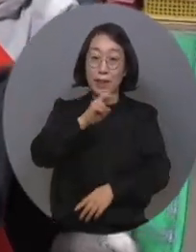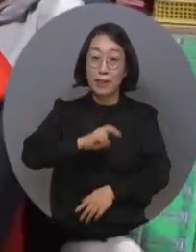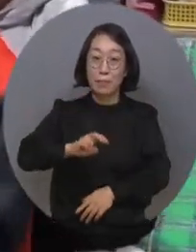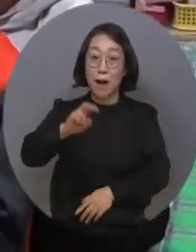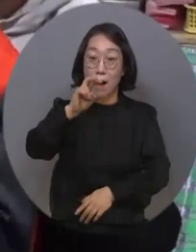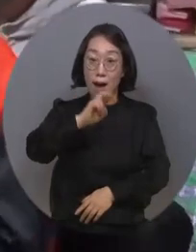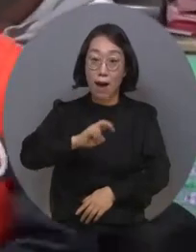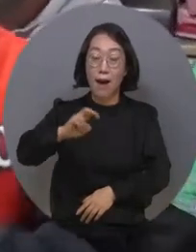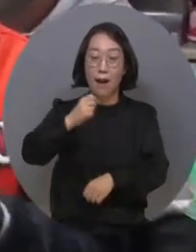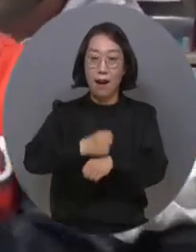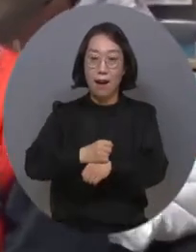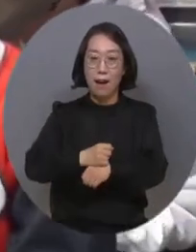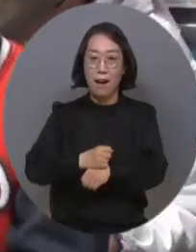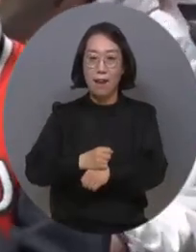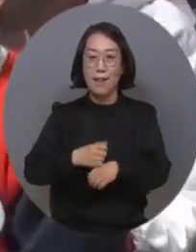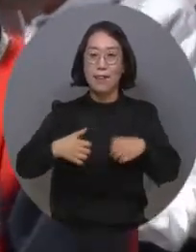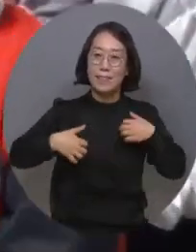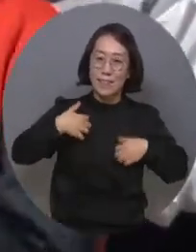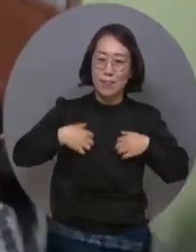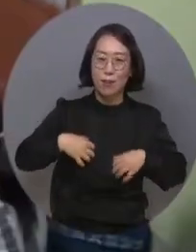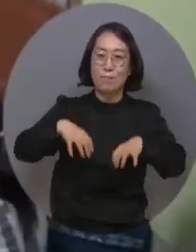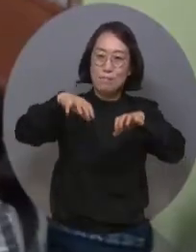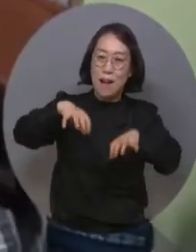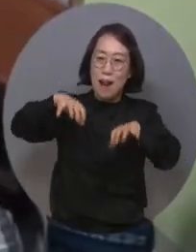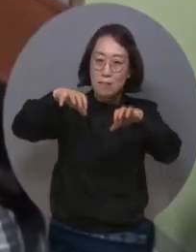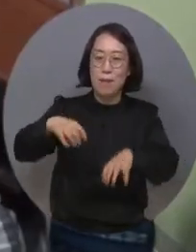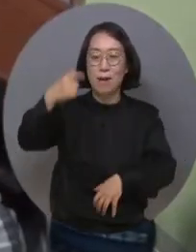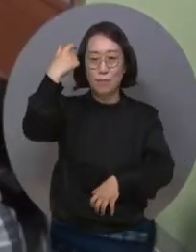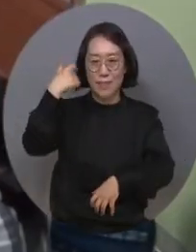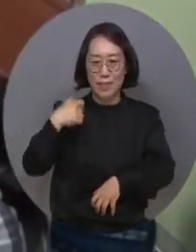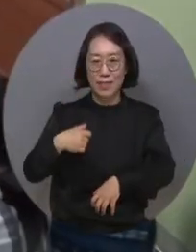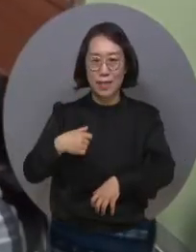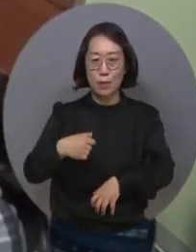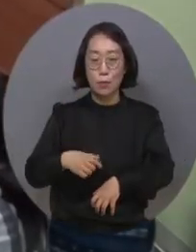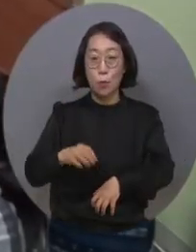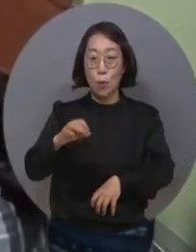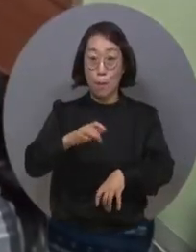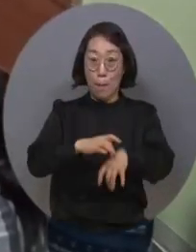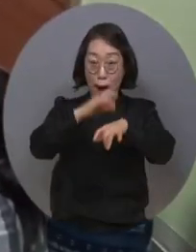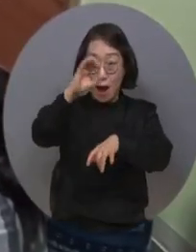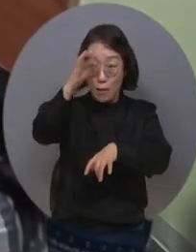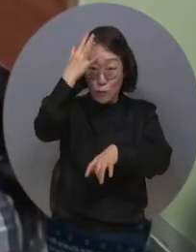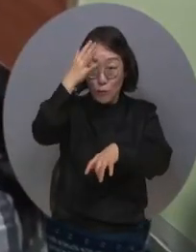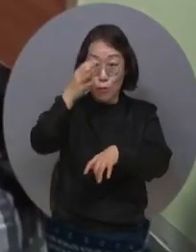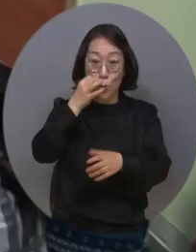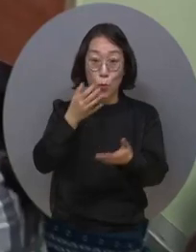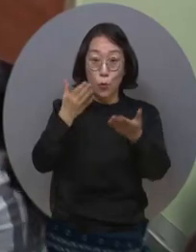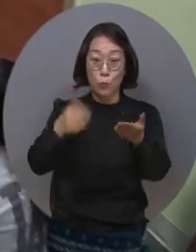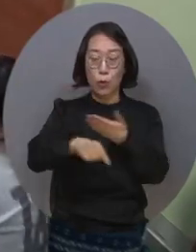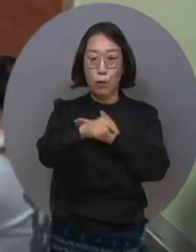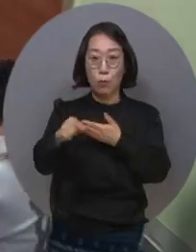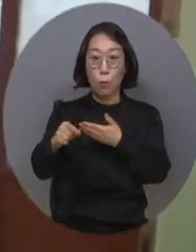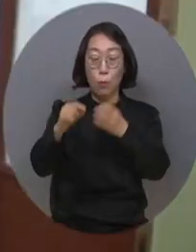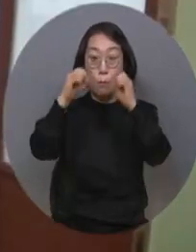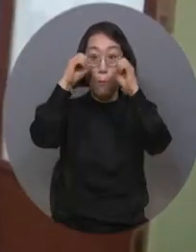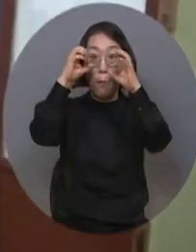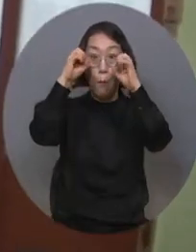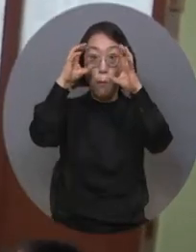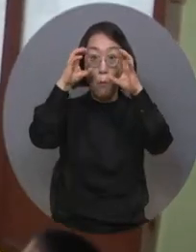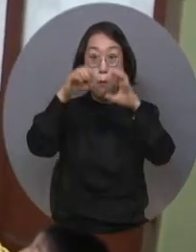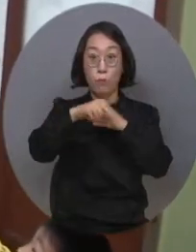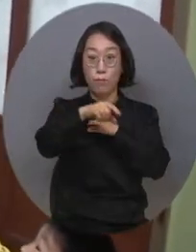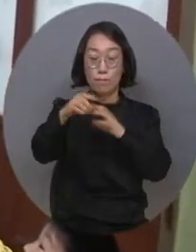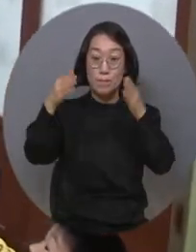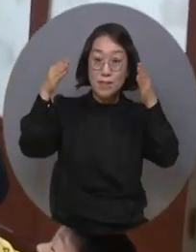아이들의 엉덩이가 들썩입니다 나무 전용수 대표의 맛을 공연으로 아이들의 눈은 반짝입니다